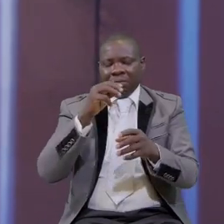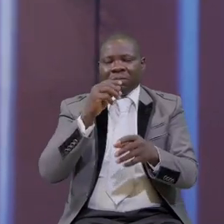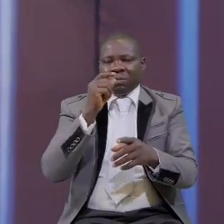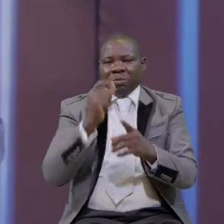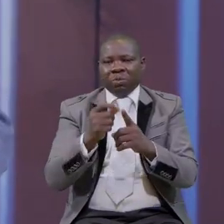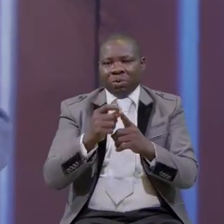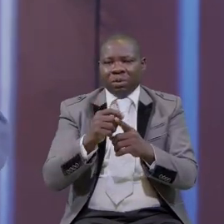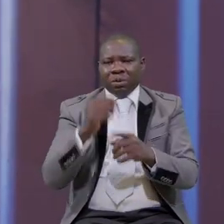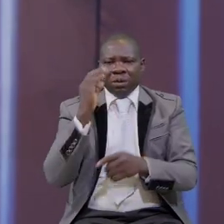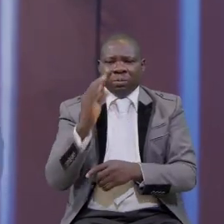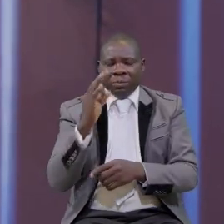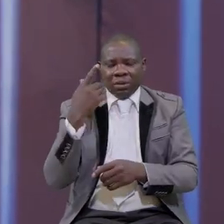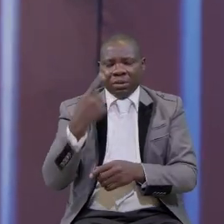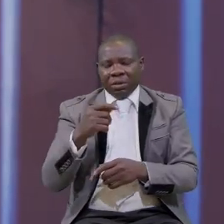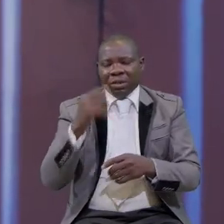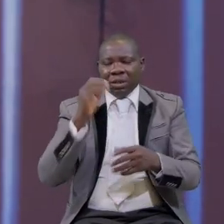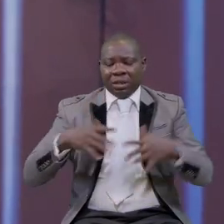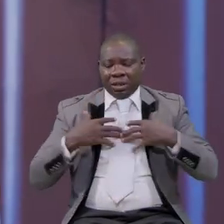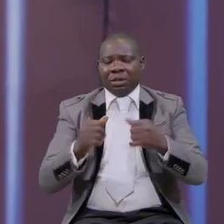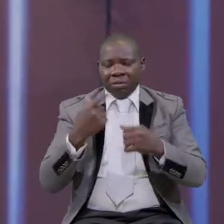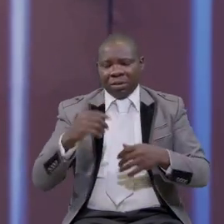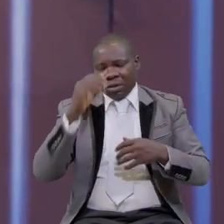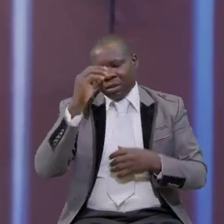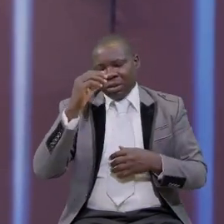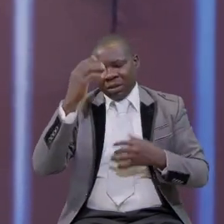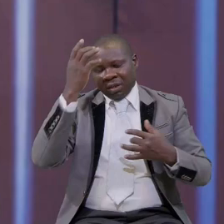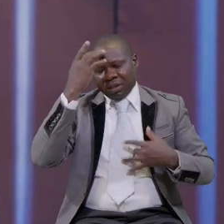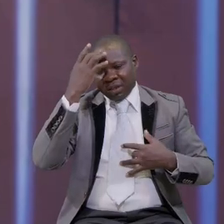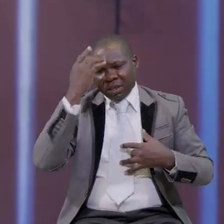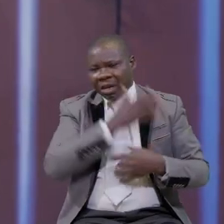guérissez les malades. Et la foi était en moi.